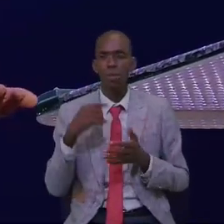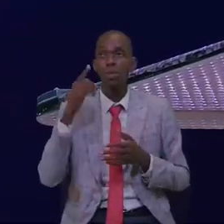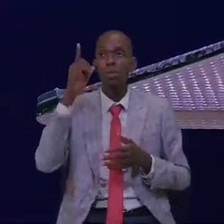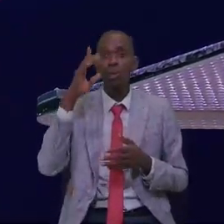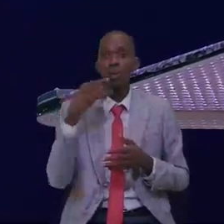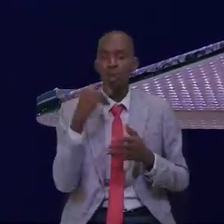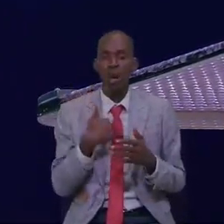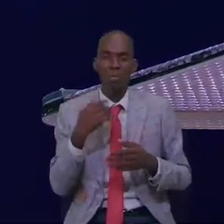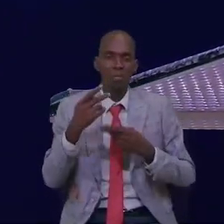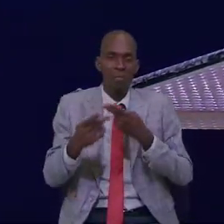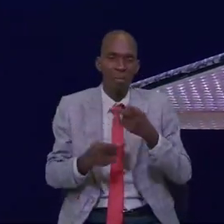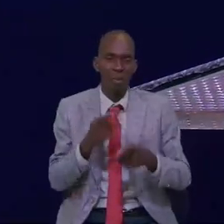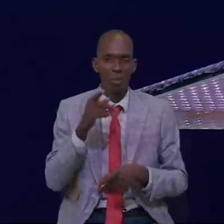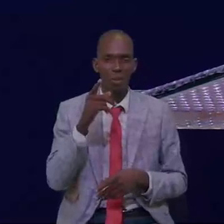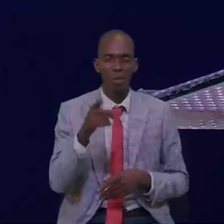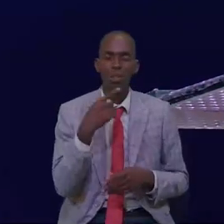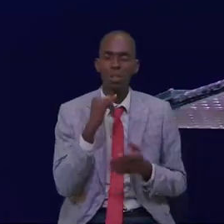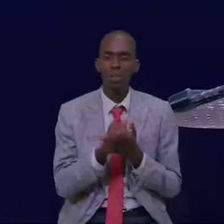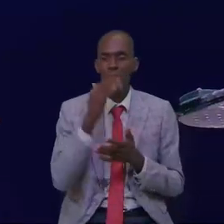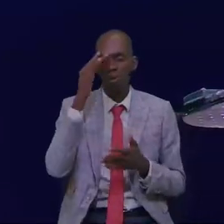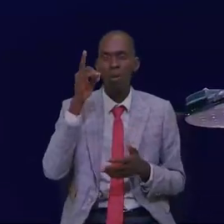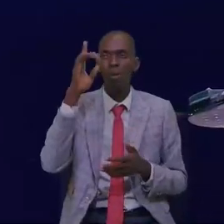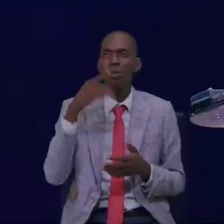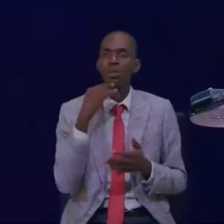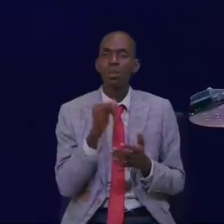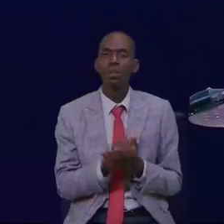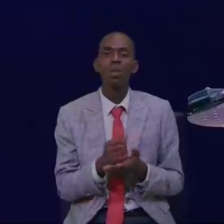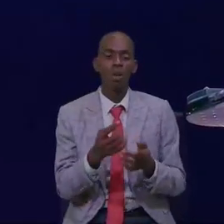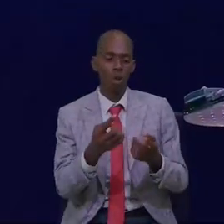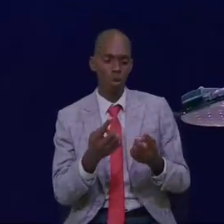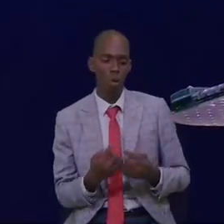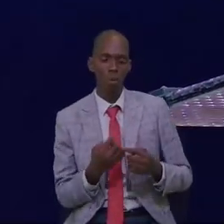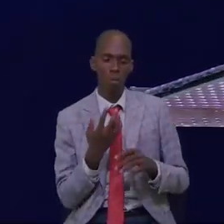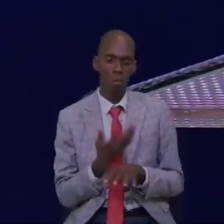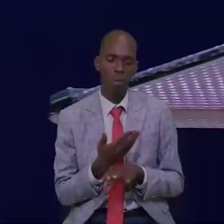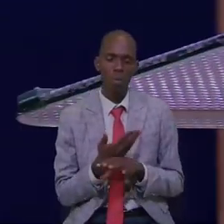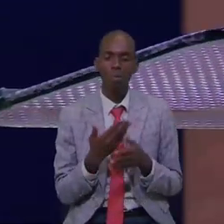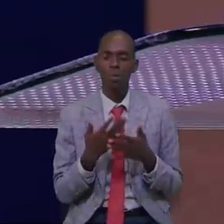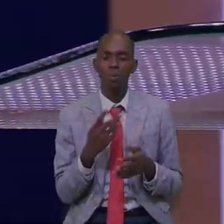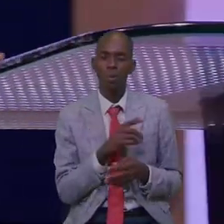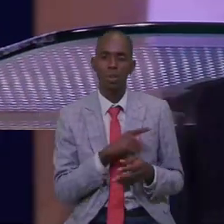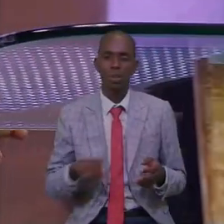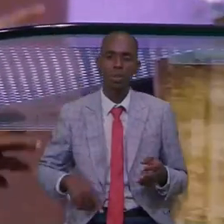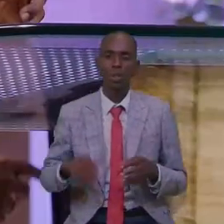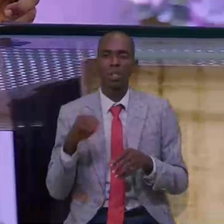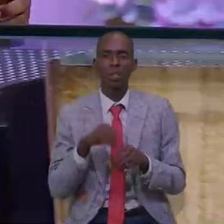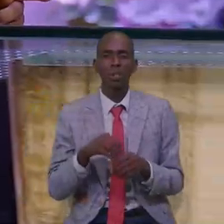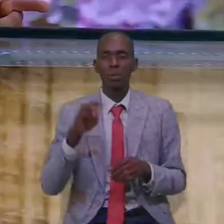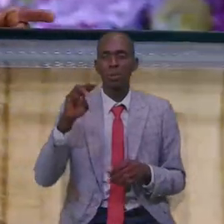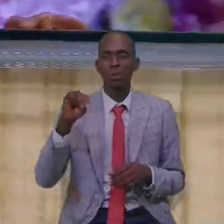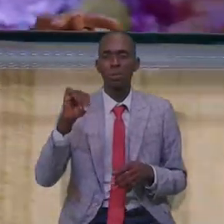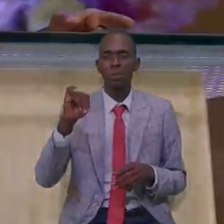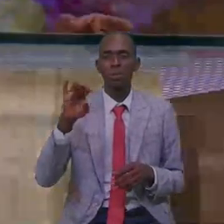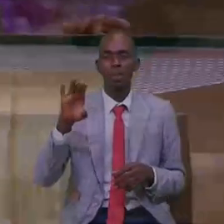cause de tes péchés? C'est toi qui as tort. C'est pourquoi il te dit, viens plaider devant le Seigneur. Michée